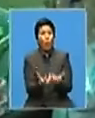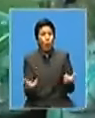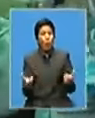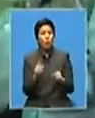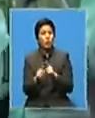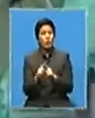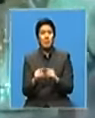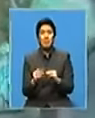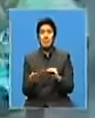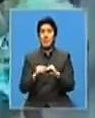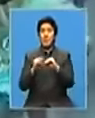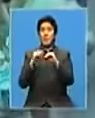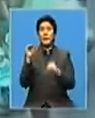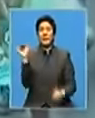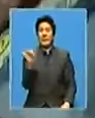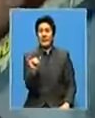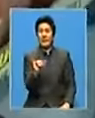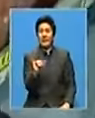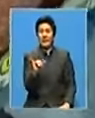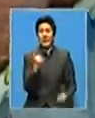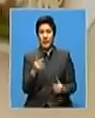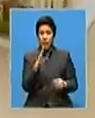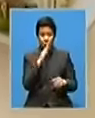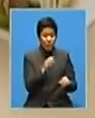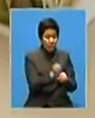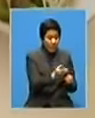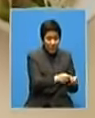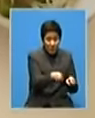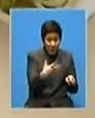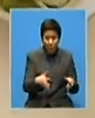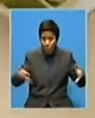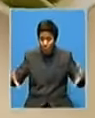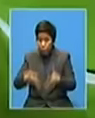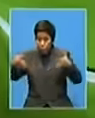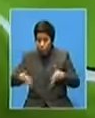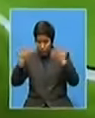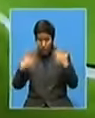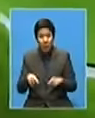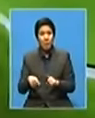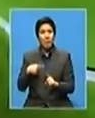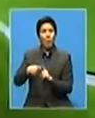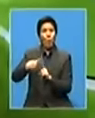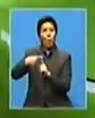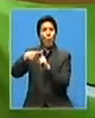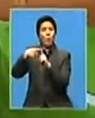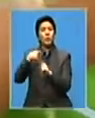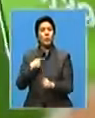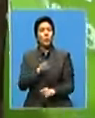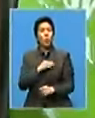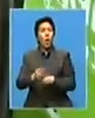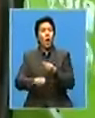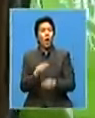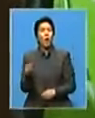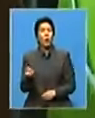กอบนั้นไม่ค่อยขึ้นหรือขึ้นน้อยแต่เมื่อมาปรุงสำเร็จแล้วเนี่ยไปบวกราคากันมากเพราะว่าก็เกรงว่าจะขายได้น้อยลงร